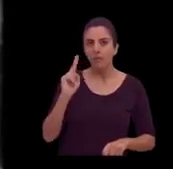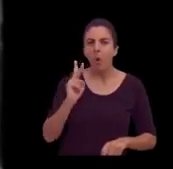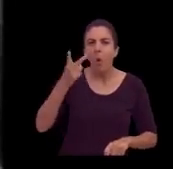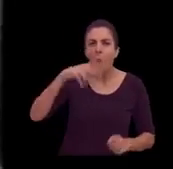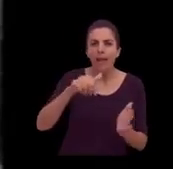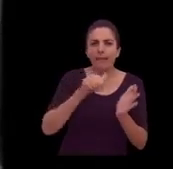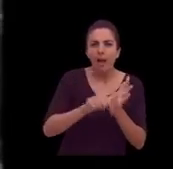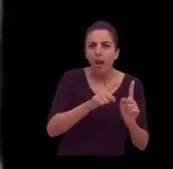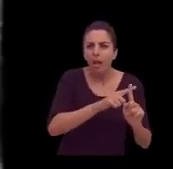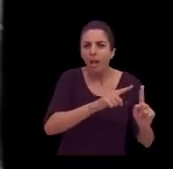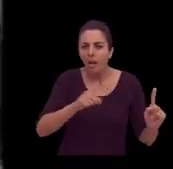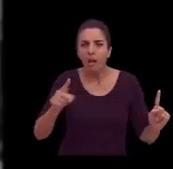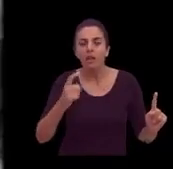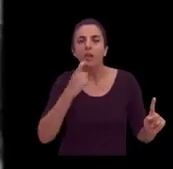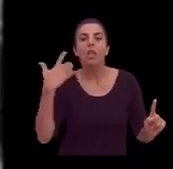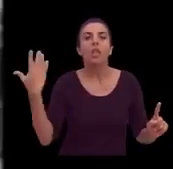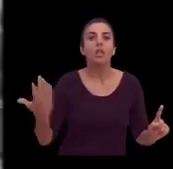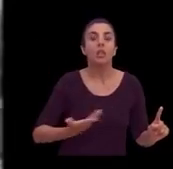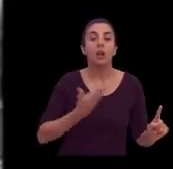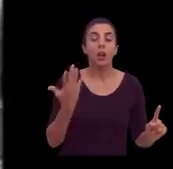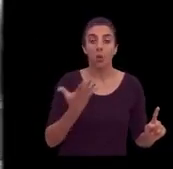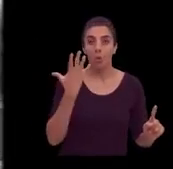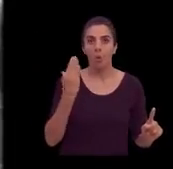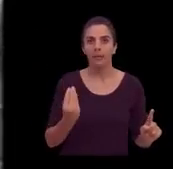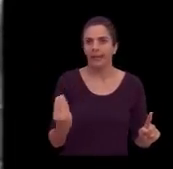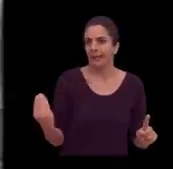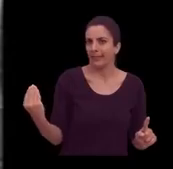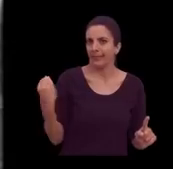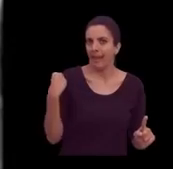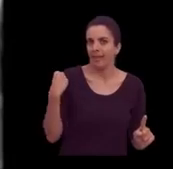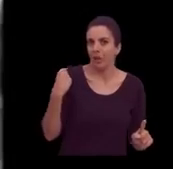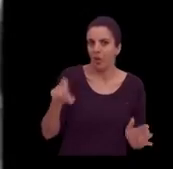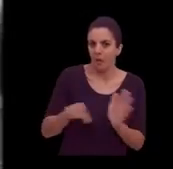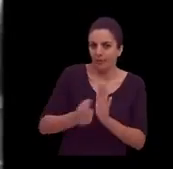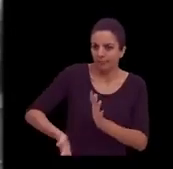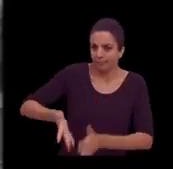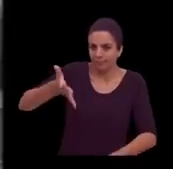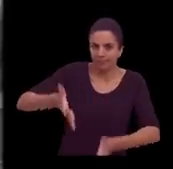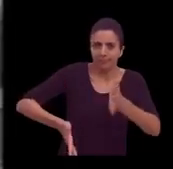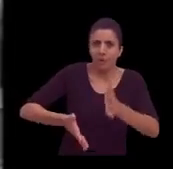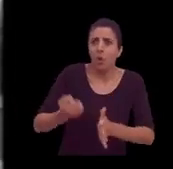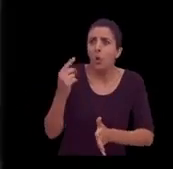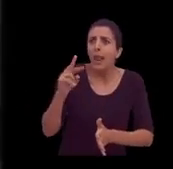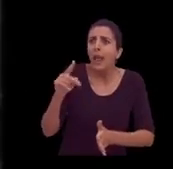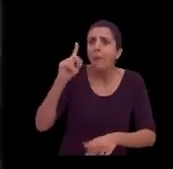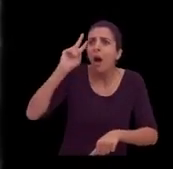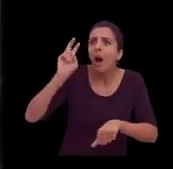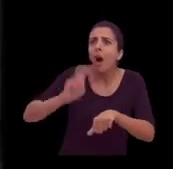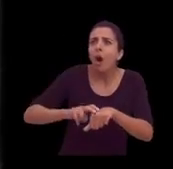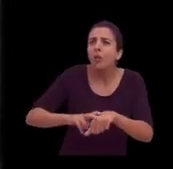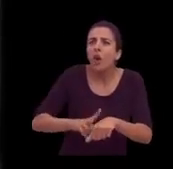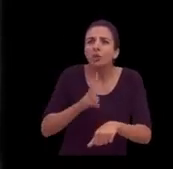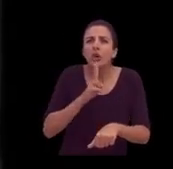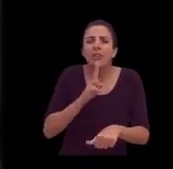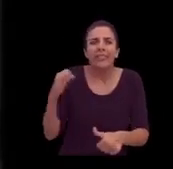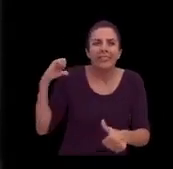aramızdan ayrılalı bugün yıllar geçti. Yeni bir nesil. Atam daha dün gibiydi sen Ankara'ya son gelişinde.